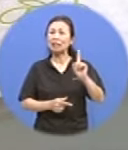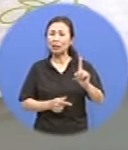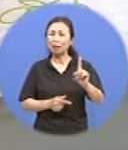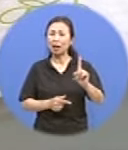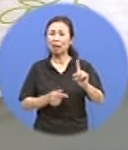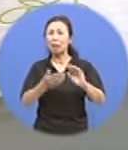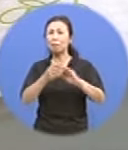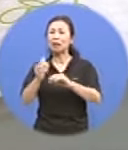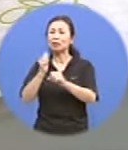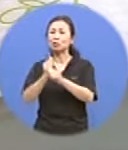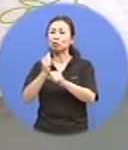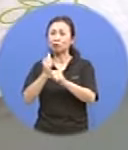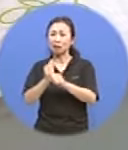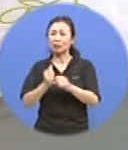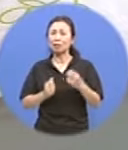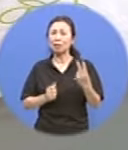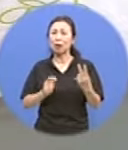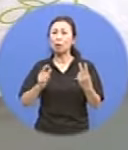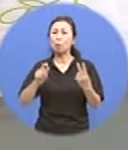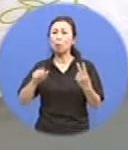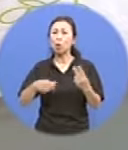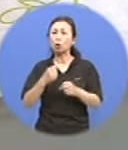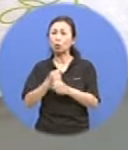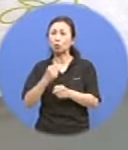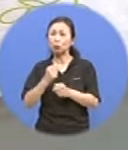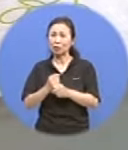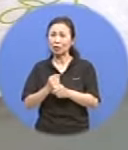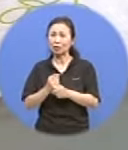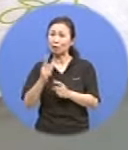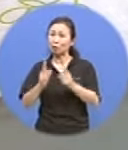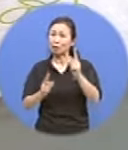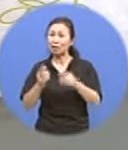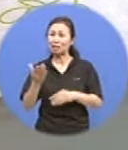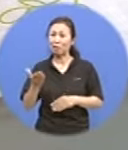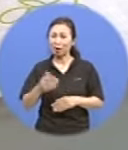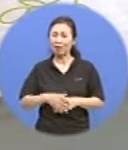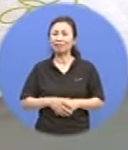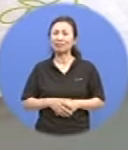まちづくり、2番ものづくり、どちらだったでしょうか。